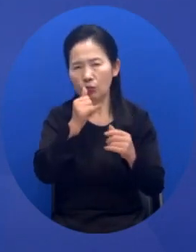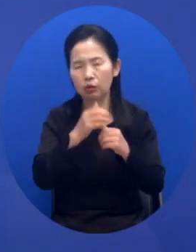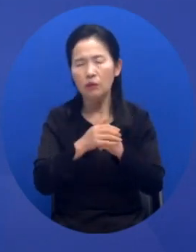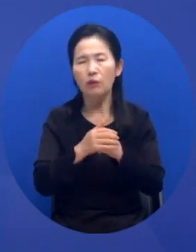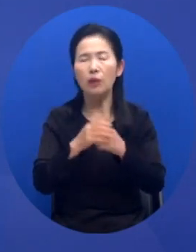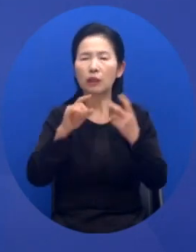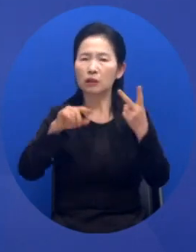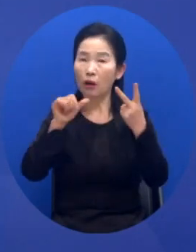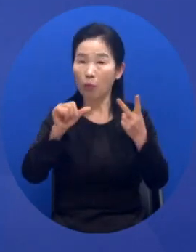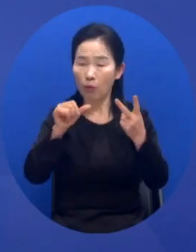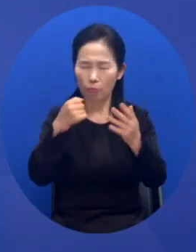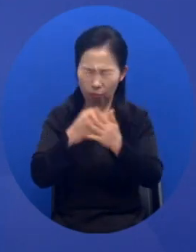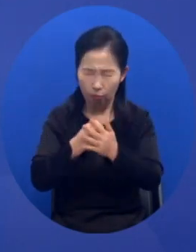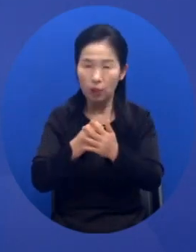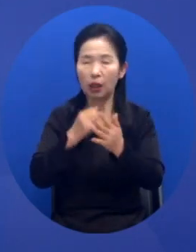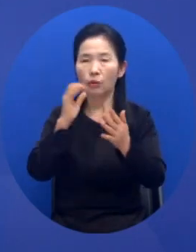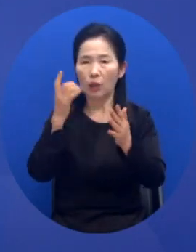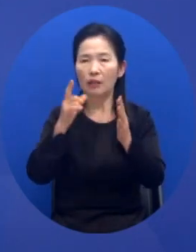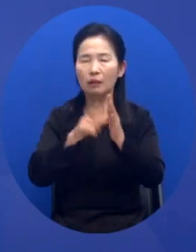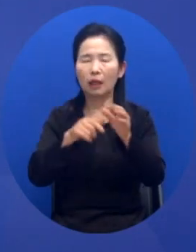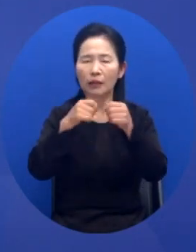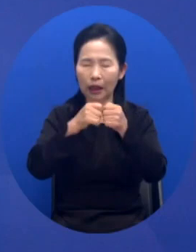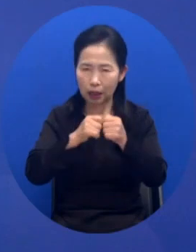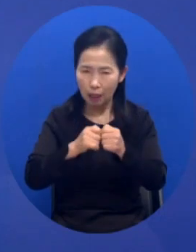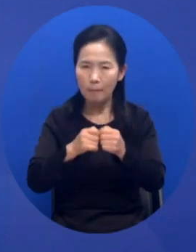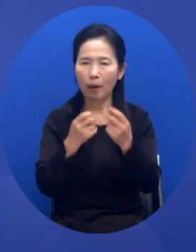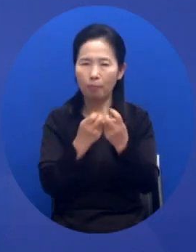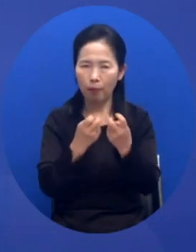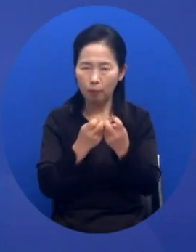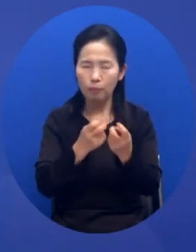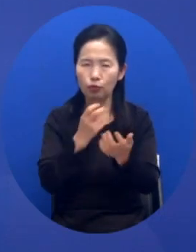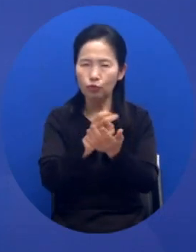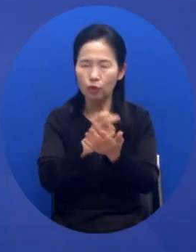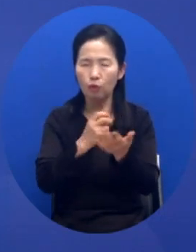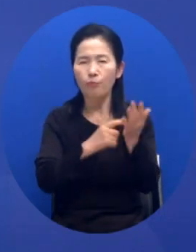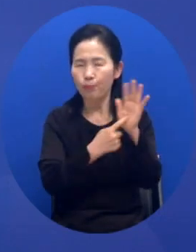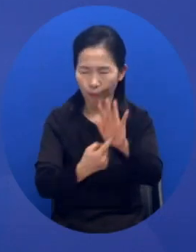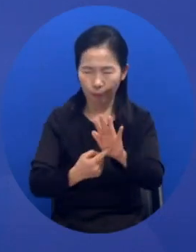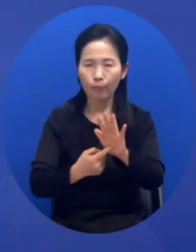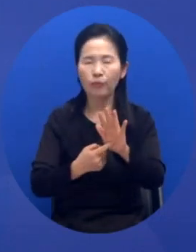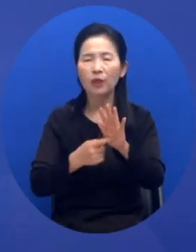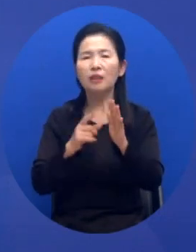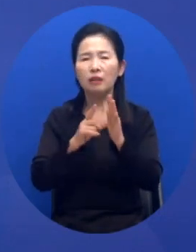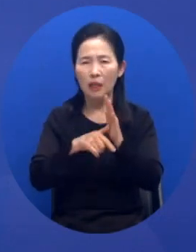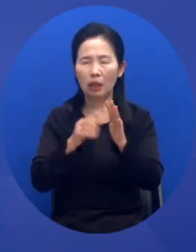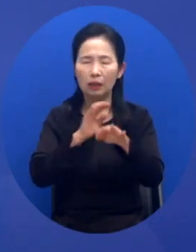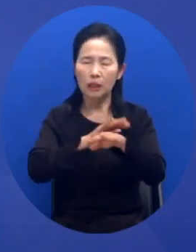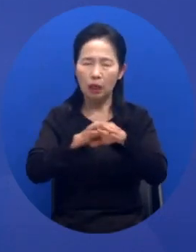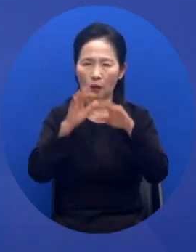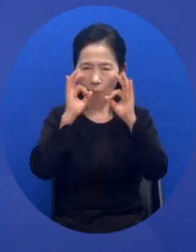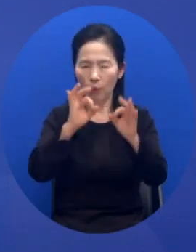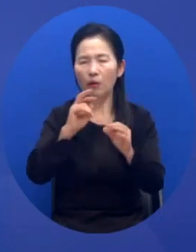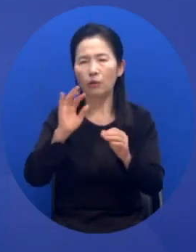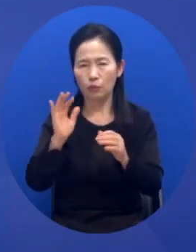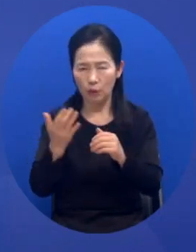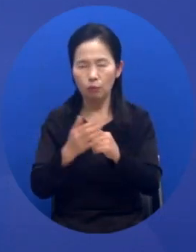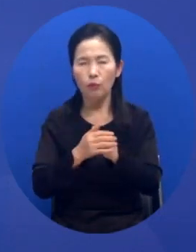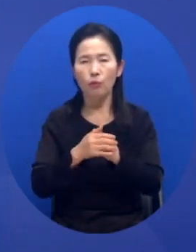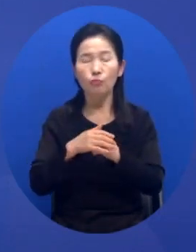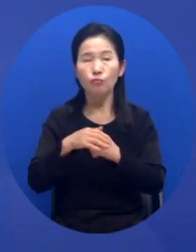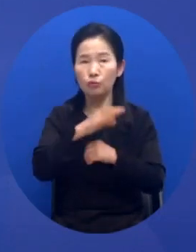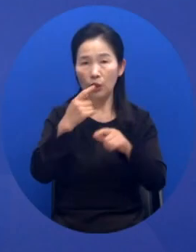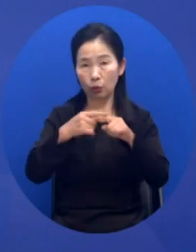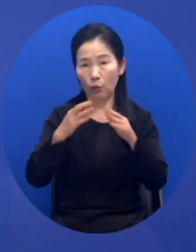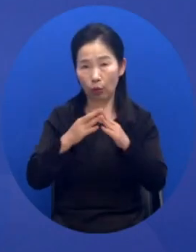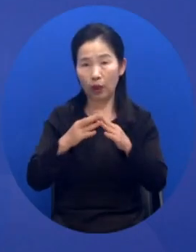때 또 이제 지자체에서 자세한 아 또 그런 규정이 내려와서 매대 적용하게 되겠고 또 종교계와 협의해서 구체적인